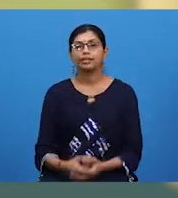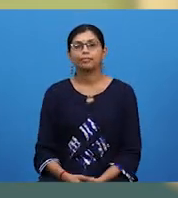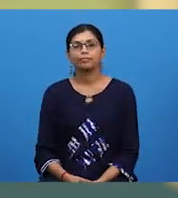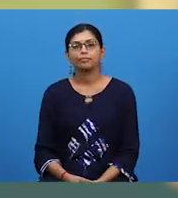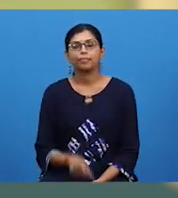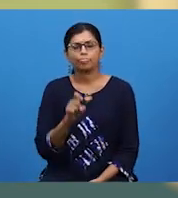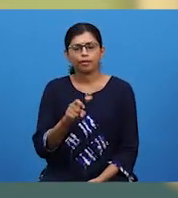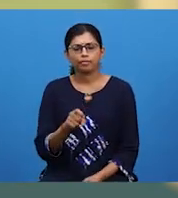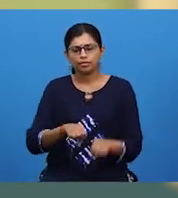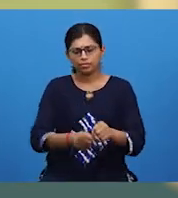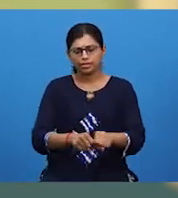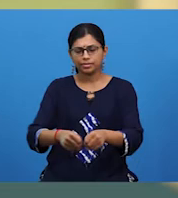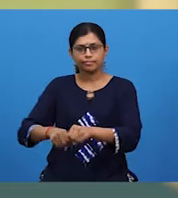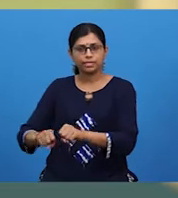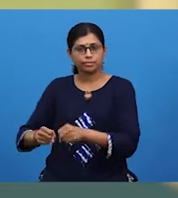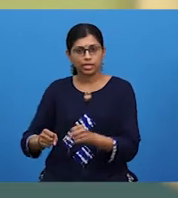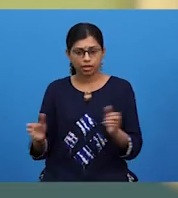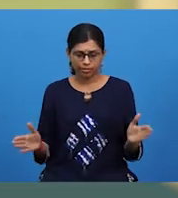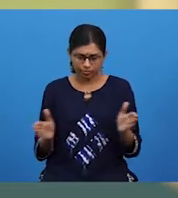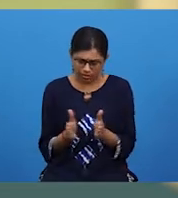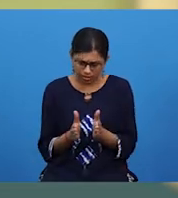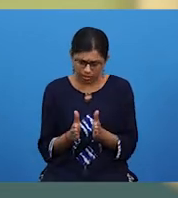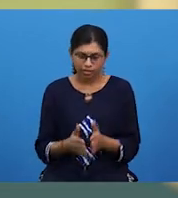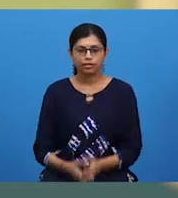boleh mengerap glukosa tersebut.